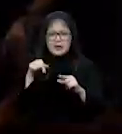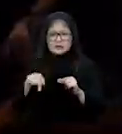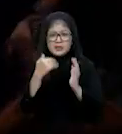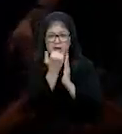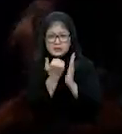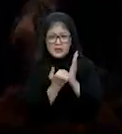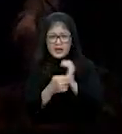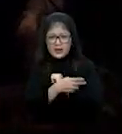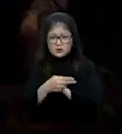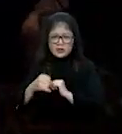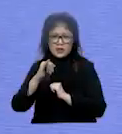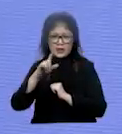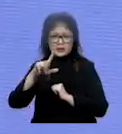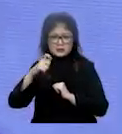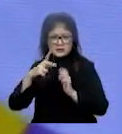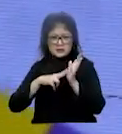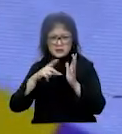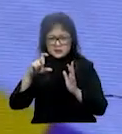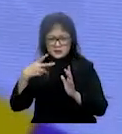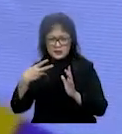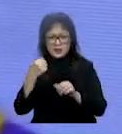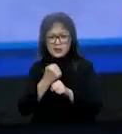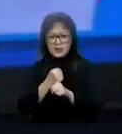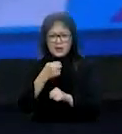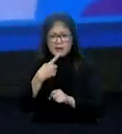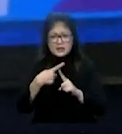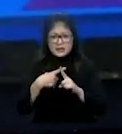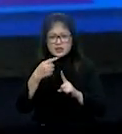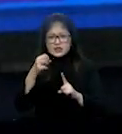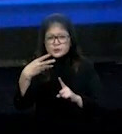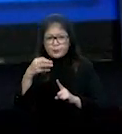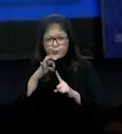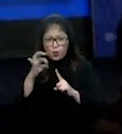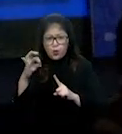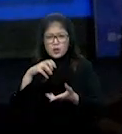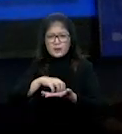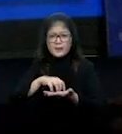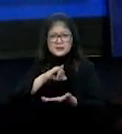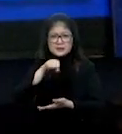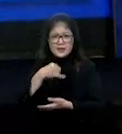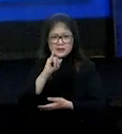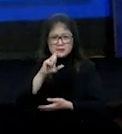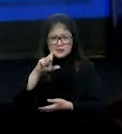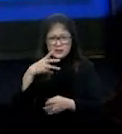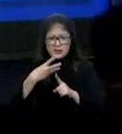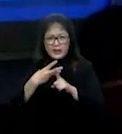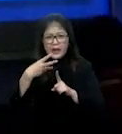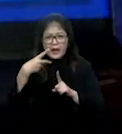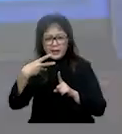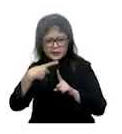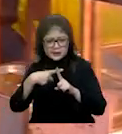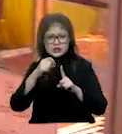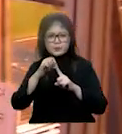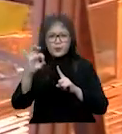Expo 2023 atau Pameran Lisensi dan Waralaba di JIE Expo Jakarta mulai 11 hingga 14 Oktober mendatang.